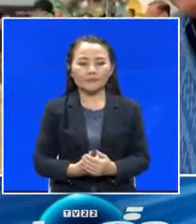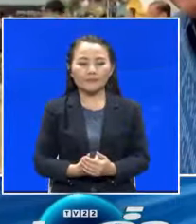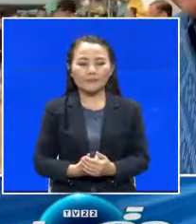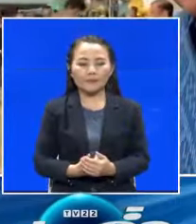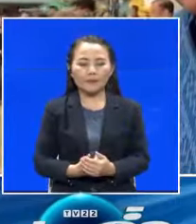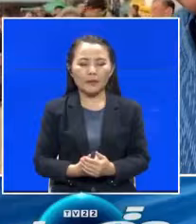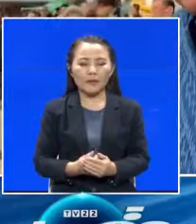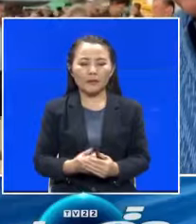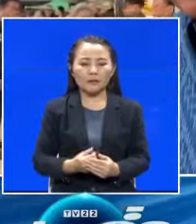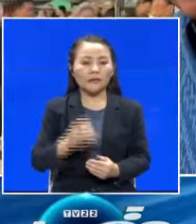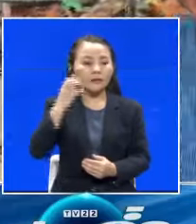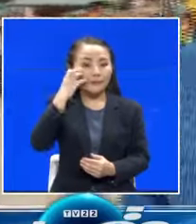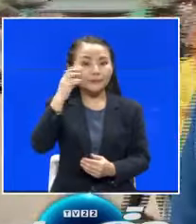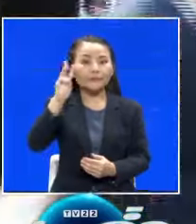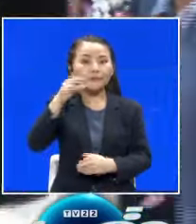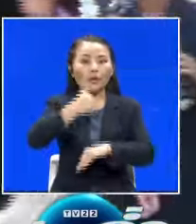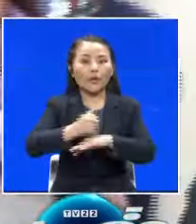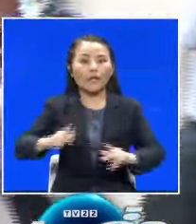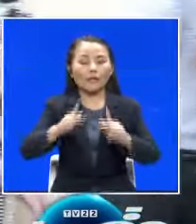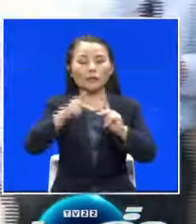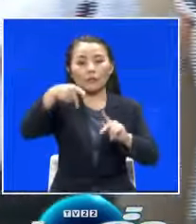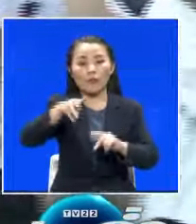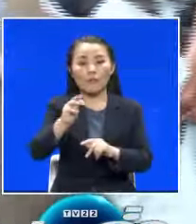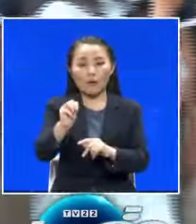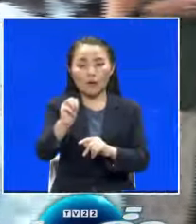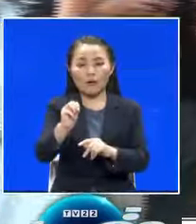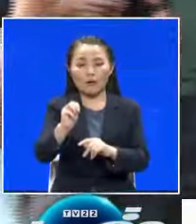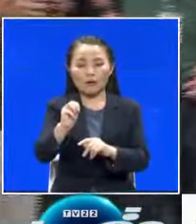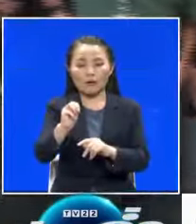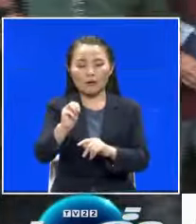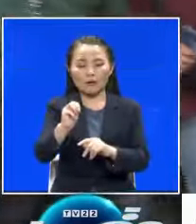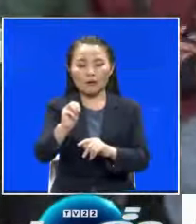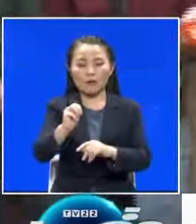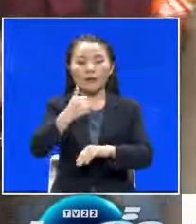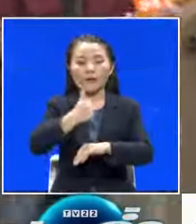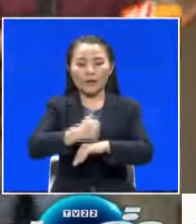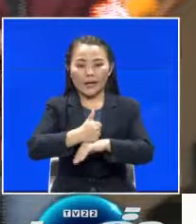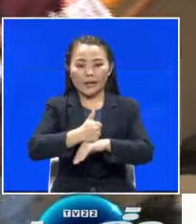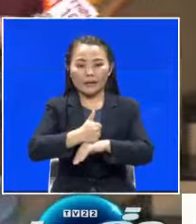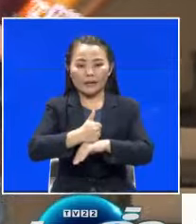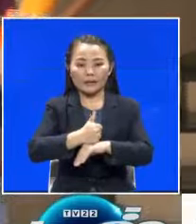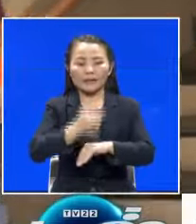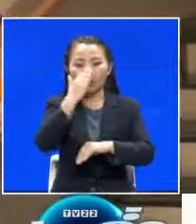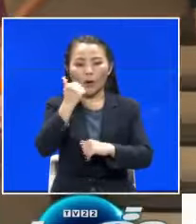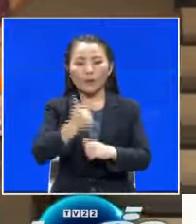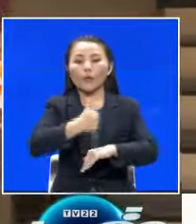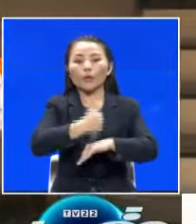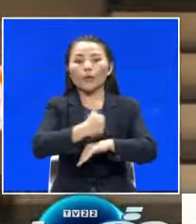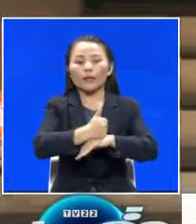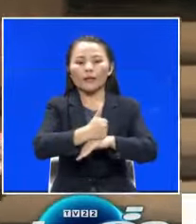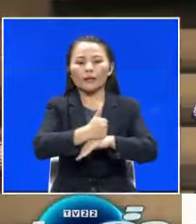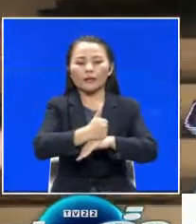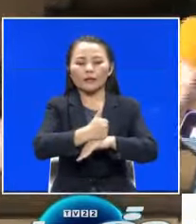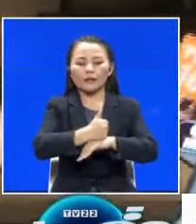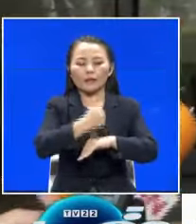ลปะอาชารัฐมนตรีว่าการกระทรวงการพัฒนาสังคมและความมั่นคงของมนุษย์หรือว่าพม.ซึ่งก็เป็นฐานะหัวหน้าพรรคชาติไทยพั